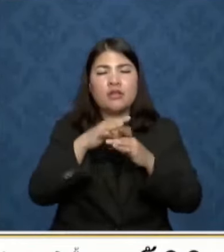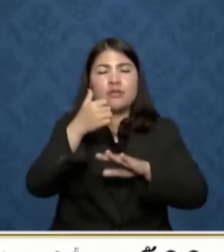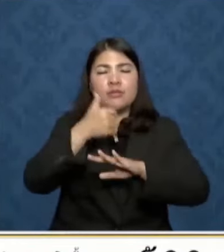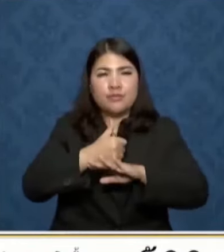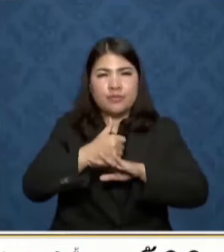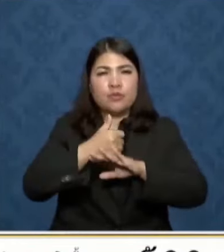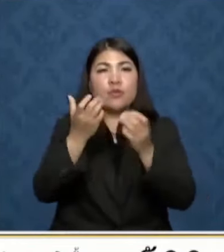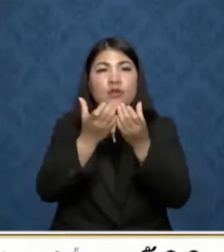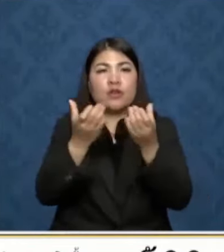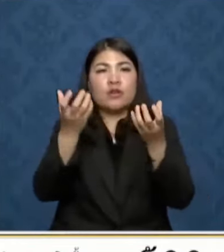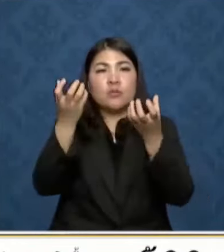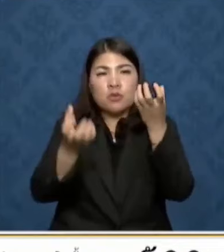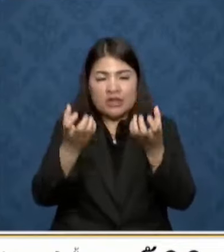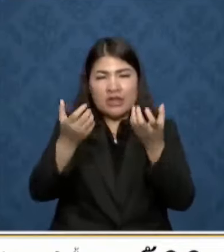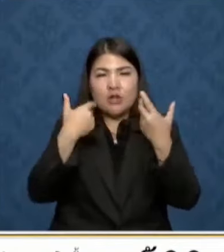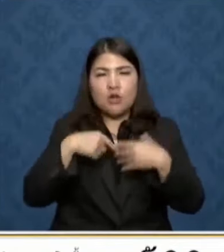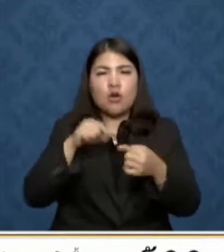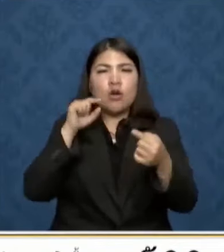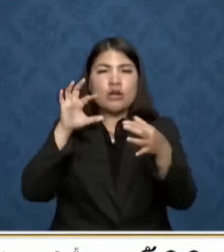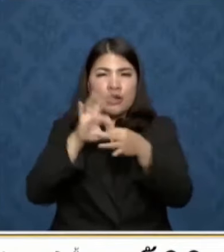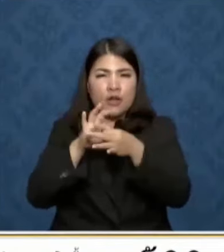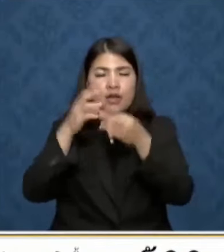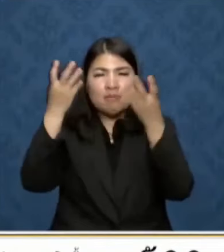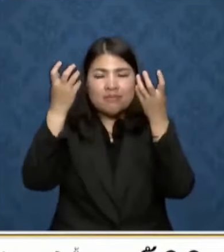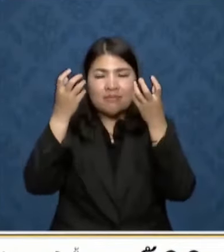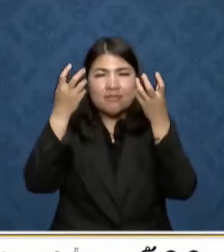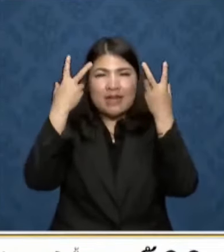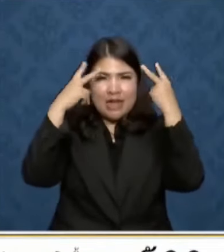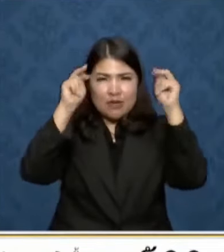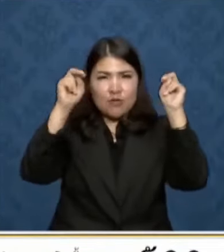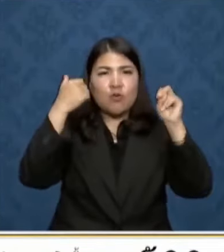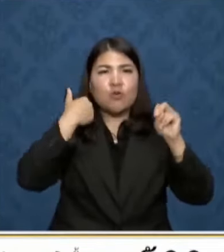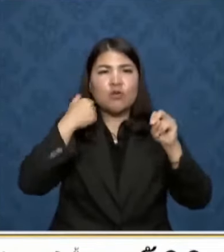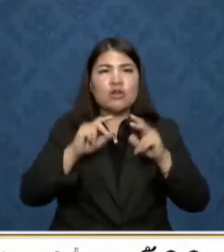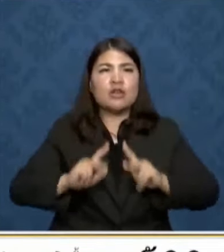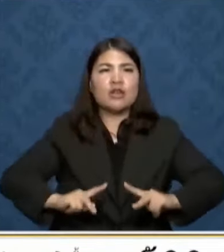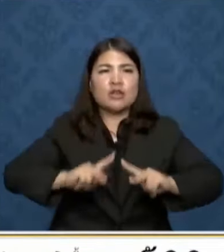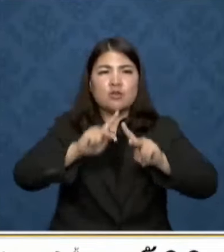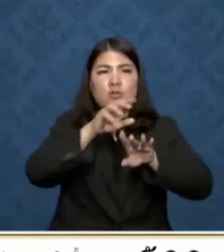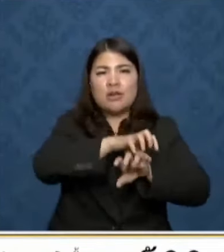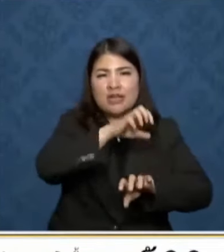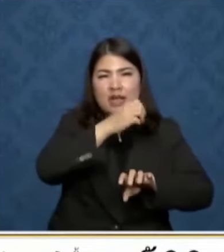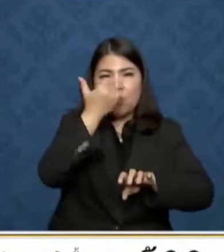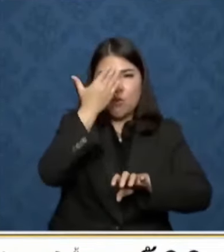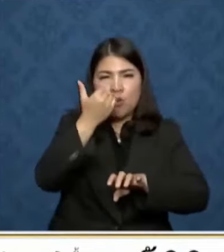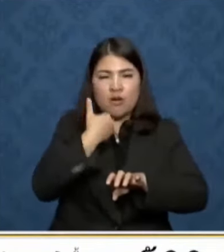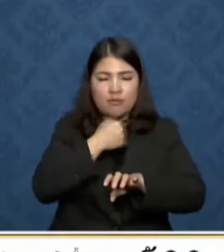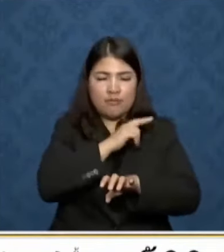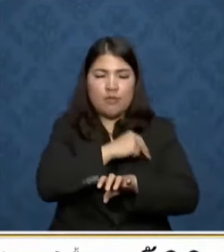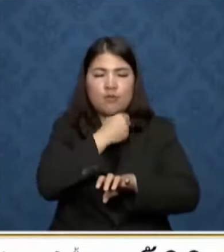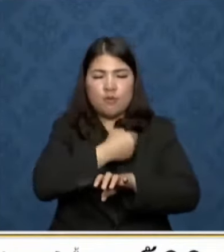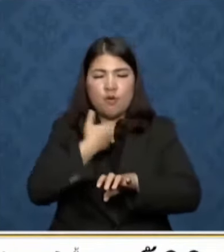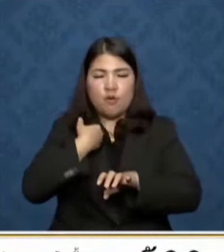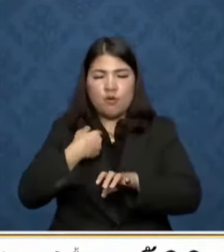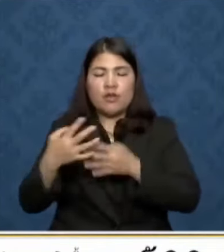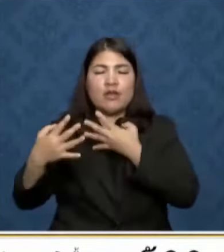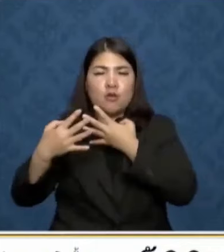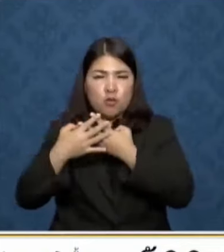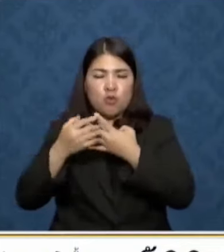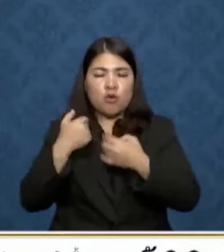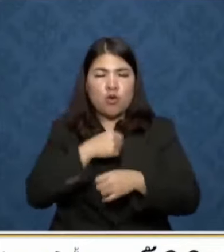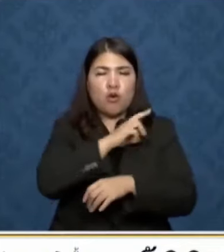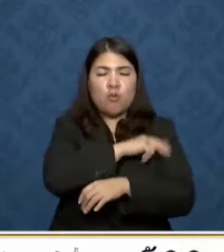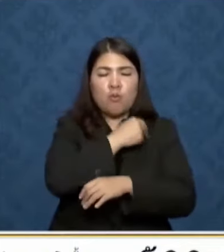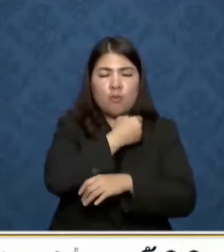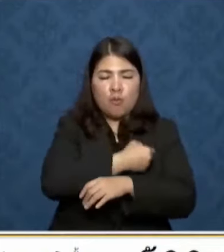fog as aี่กท่นายกด้วย หแม ไดกสมหาทัยด้เพระว่าจะมีคุหมอ ที่อยู่ใสงกรชธารณ์แล้วกคุหมอที่สังกัรงบิมั